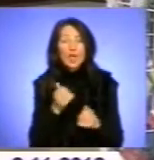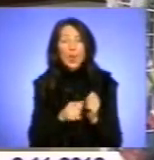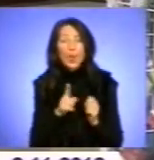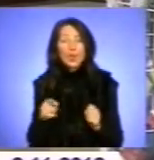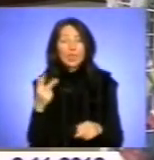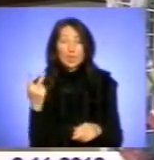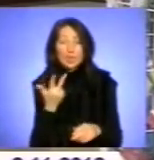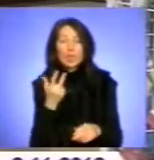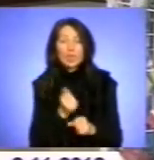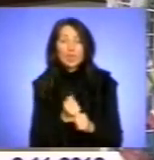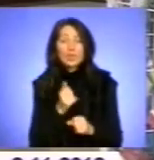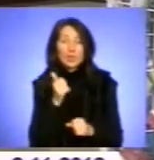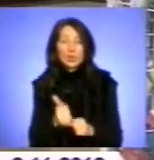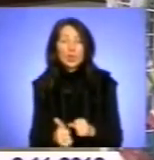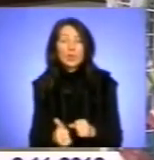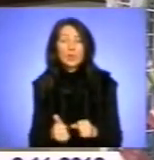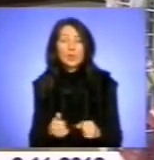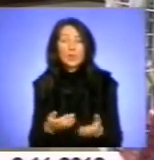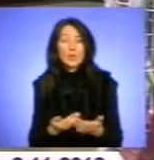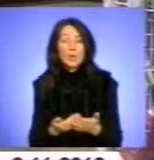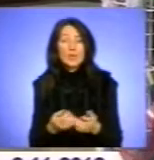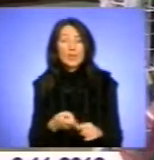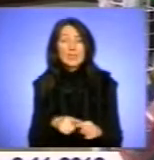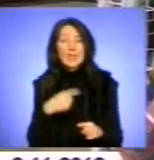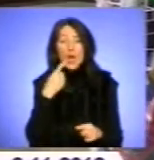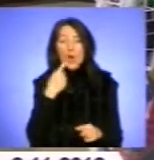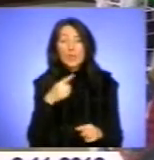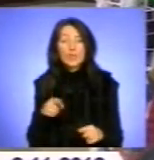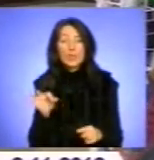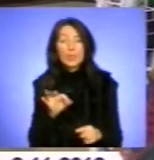третій працевлаштований, і, напевно, це говорить про